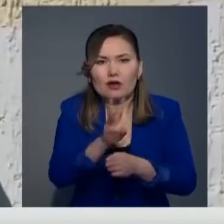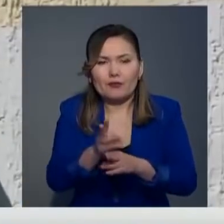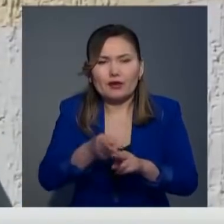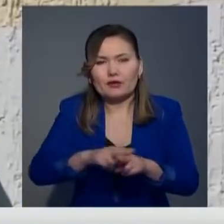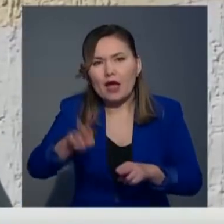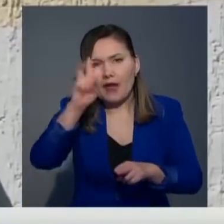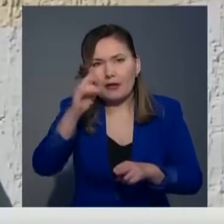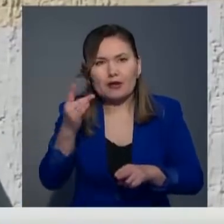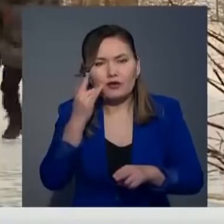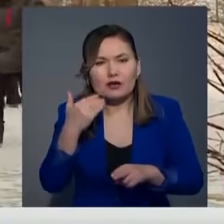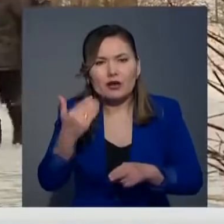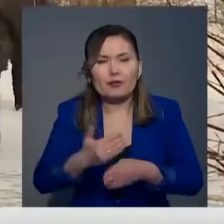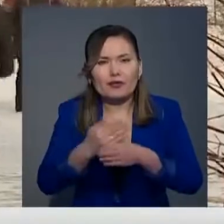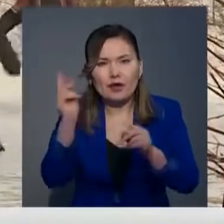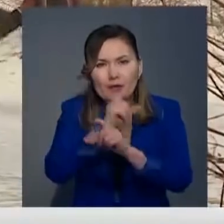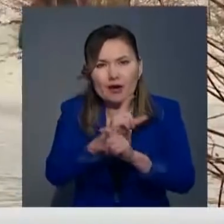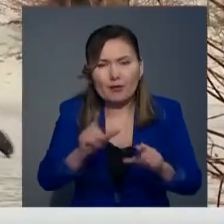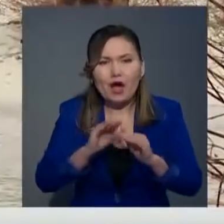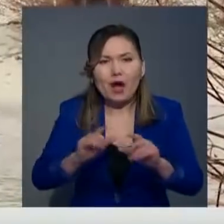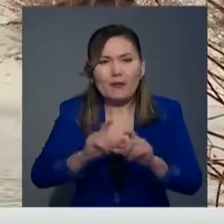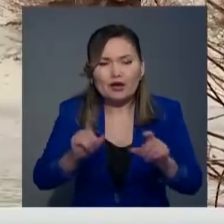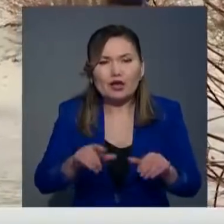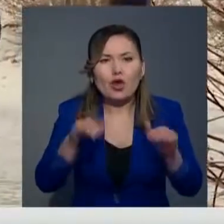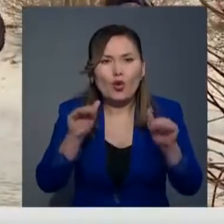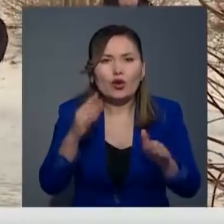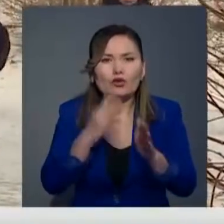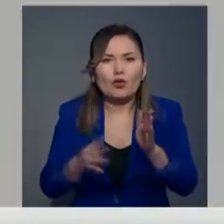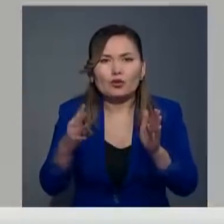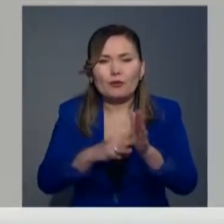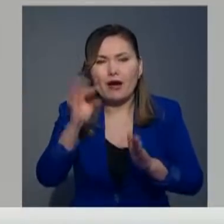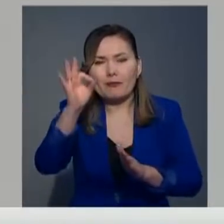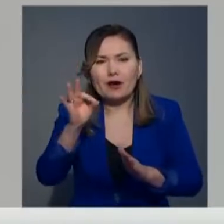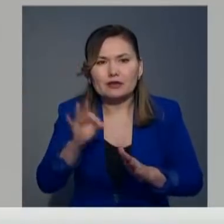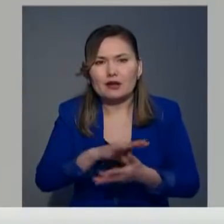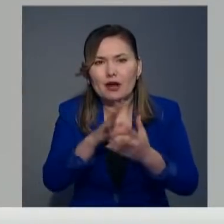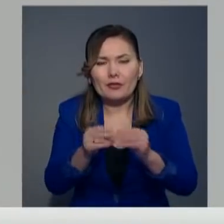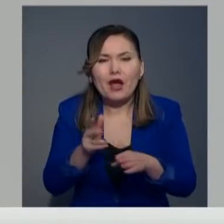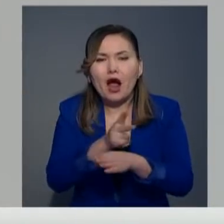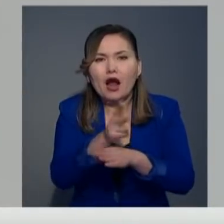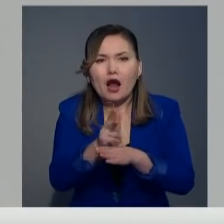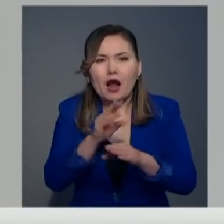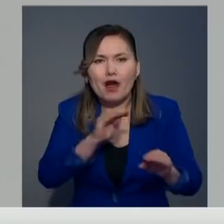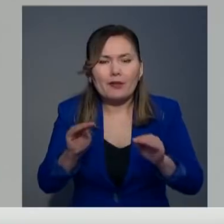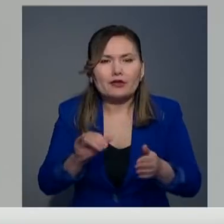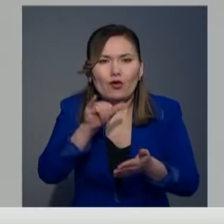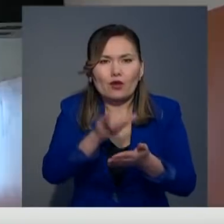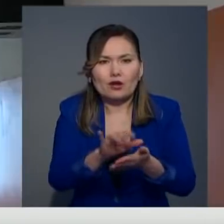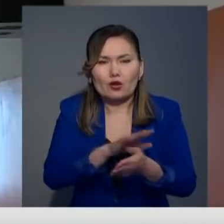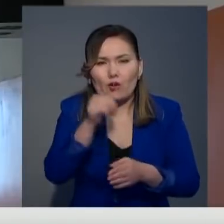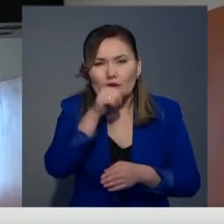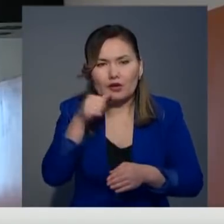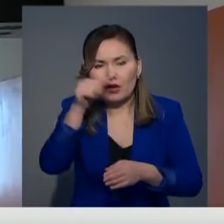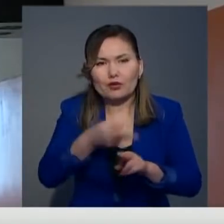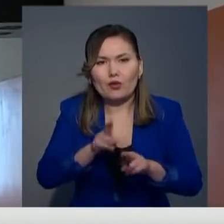Сондай-ақ мемлекет қарауындағы мектеп, балабақшалар мен колледждердің 99%-дан астамына камералар орнатылған. Өткен